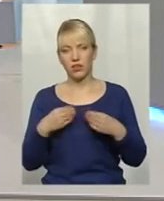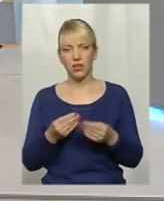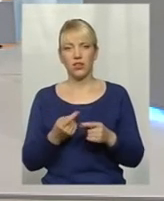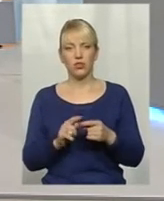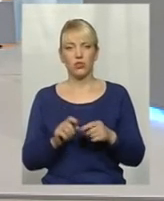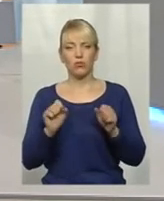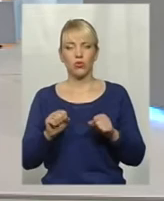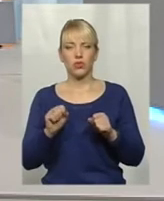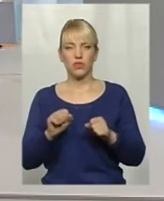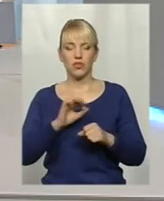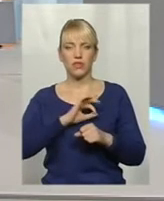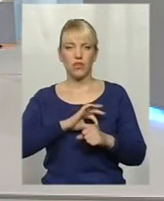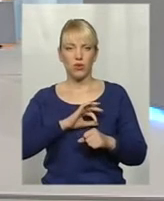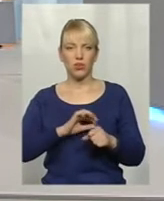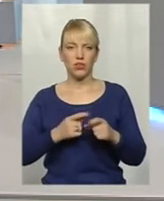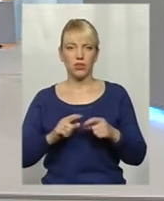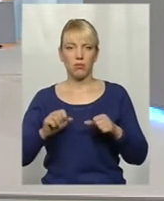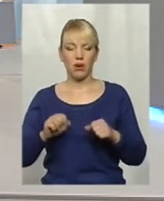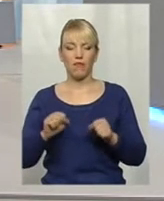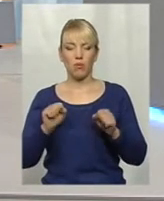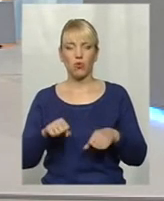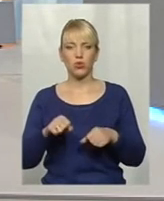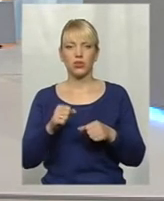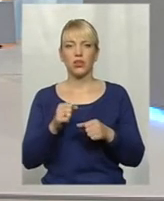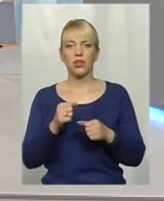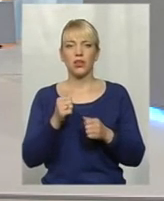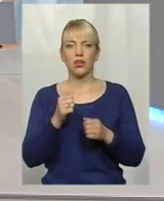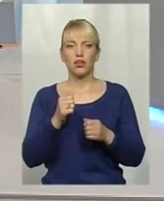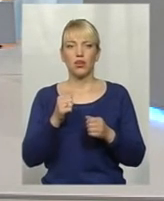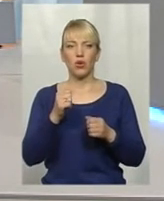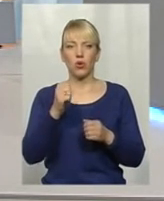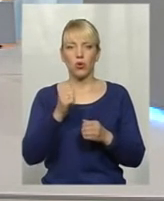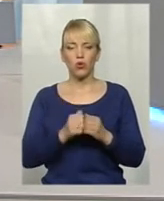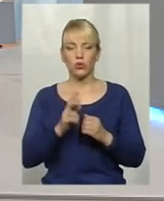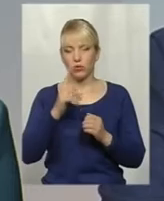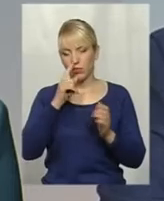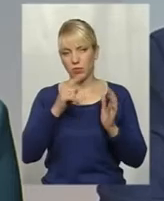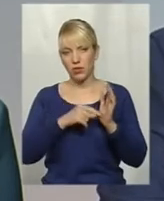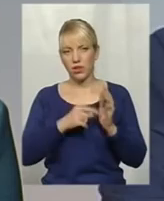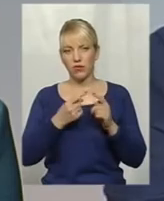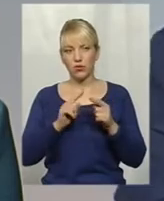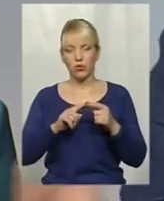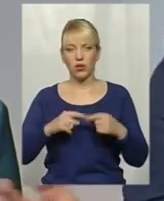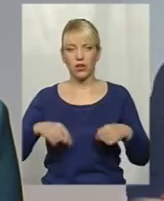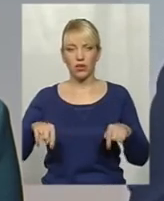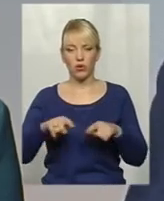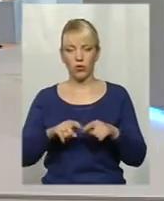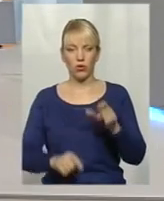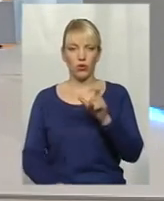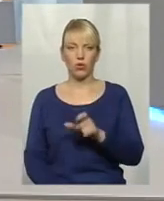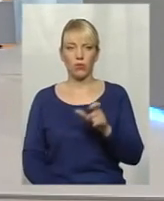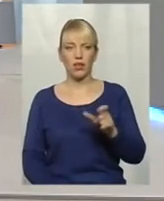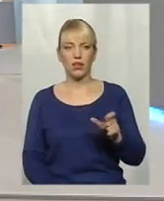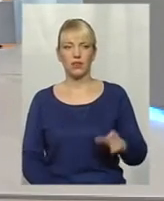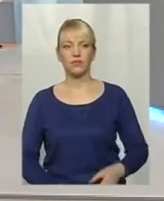можливість використати цей інструмент, сьогодні може кожен, хто по закону підпадає в ту категорію громадян. Пані Олена, продовжую, думаю, якісь такі